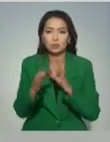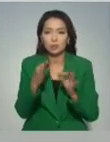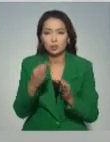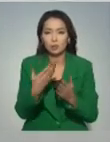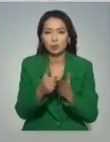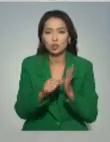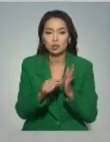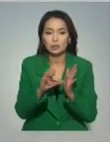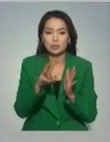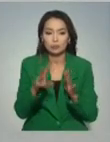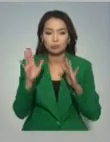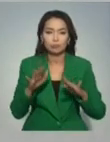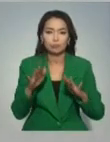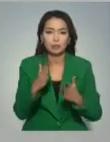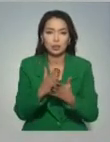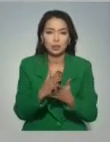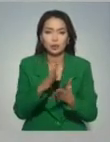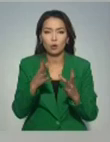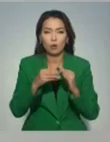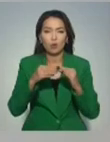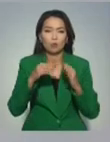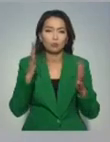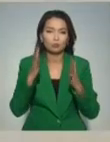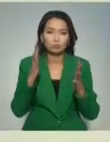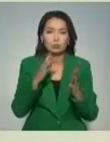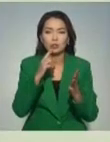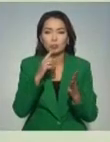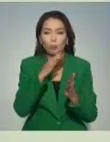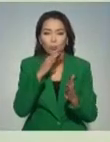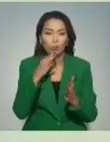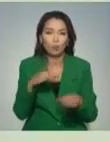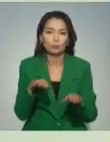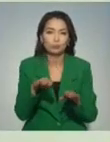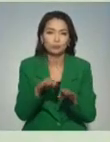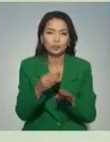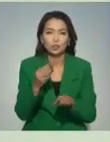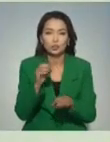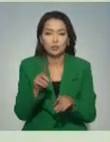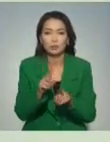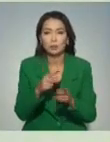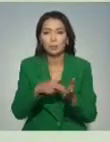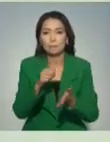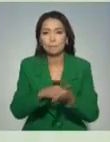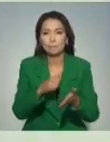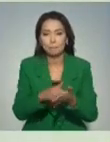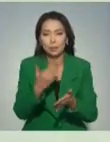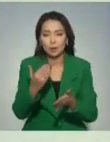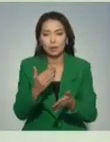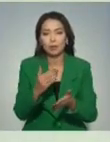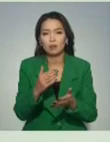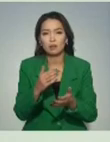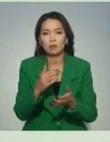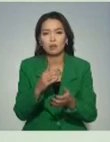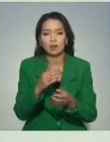60 сантиметров осадков. Это последствия шторма, затронувшего несколько штатов, а также ставшего причиной транспортного коллапса и